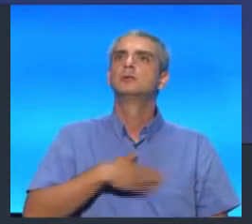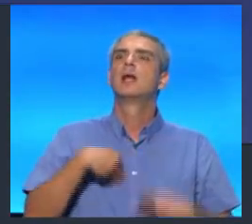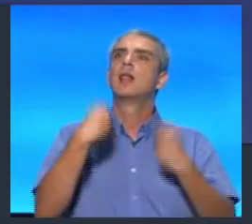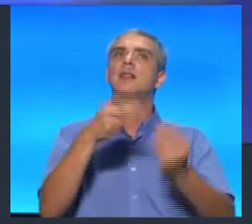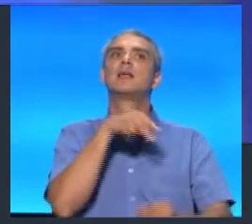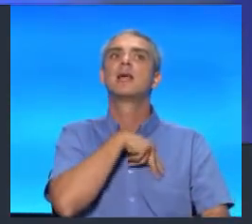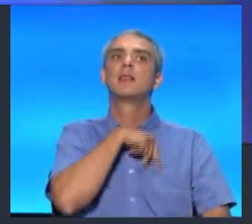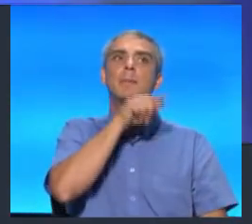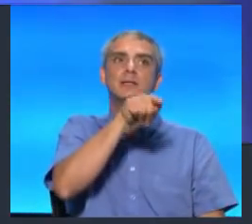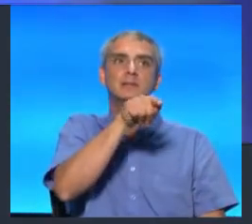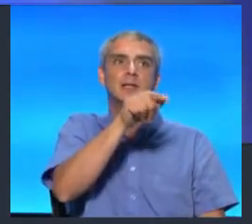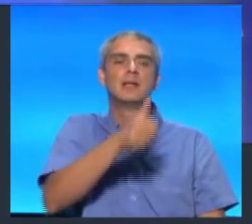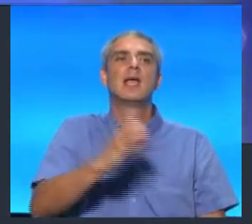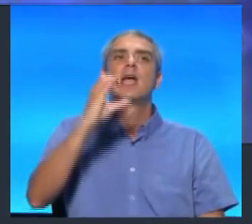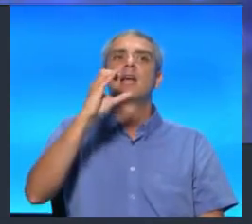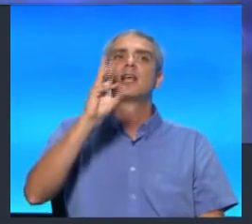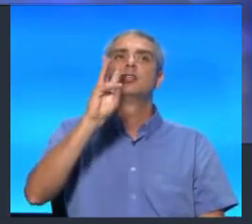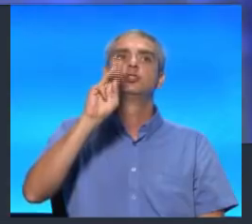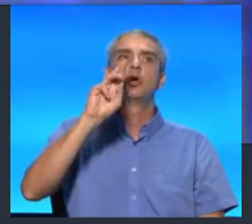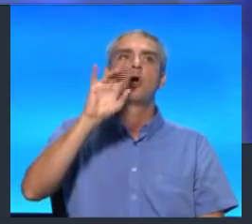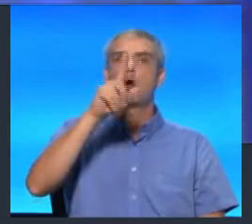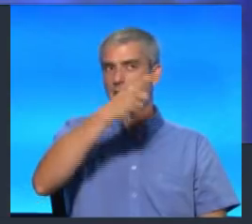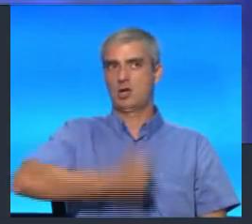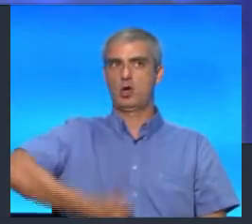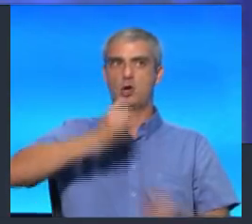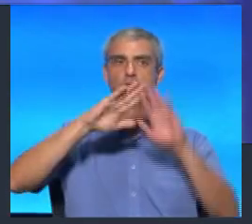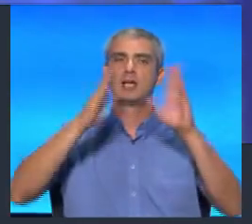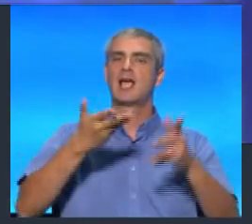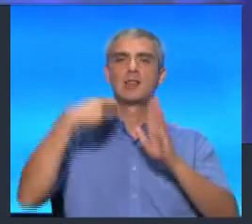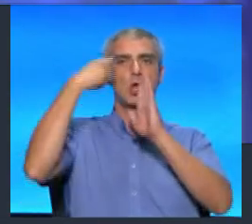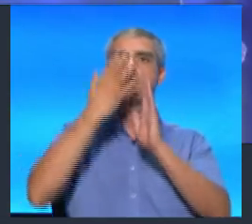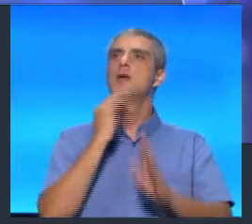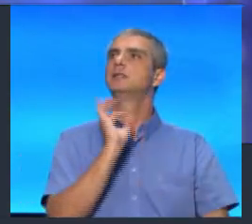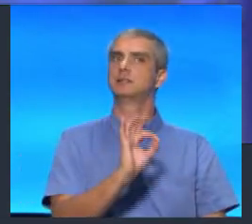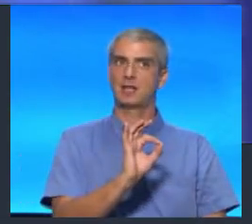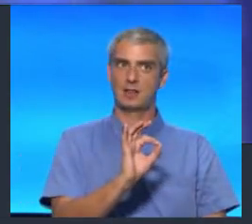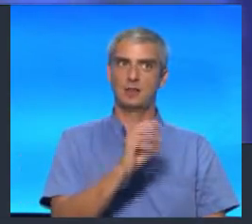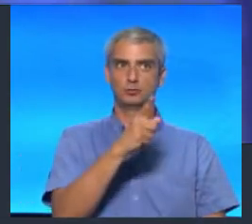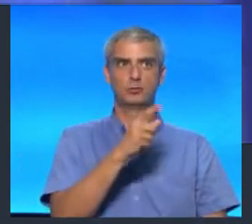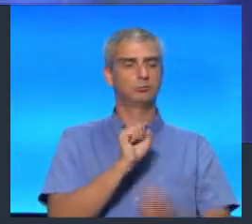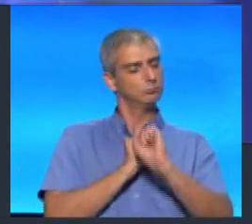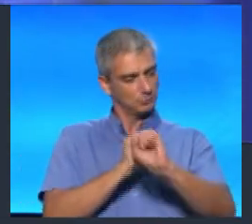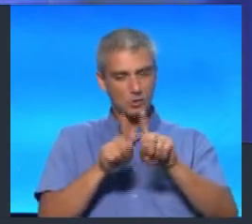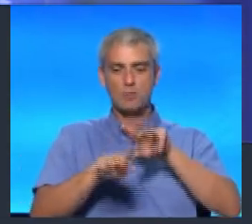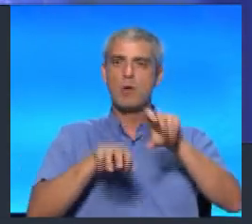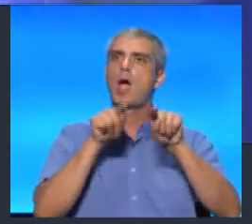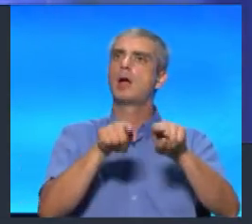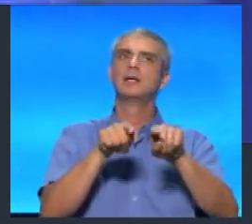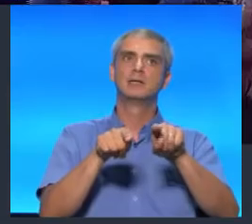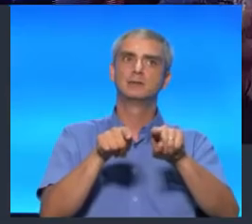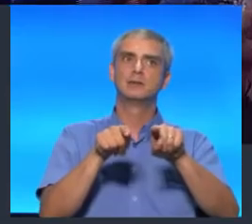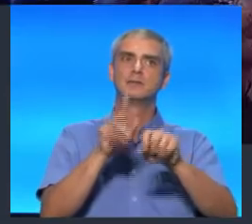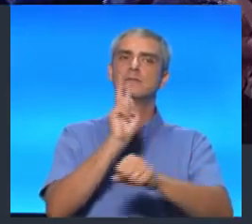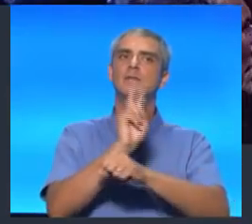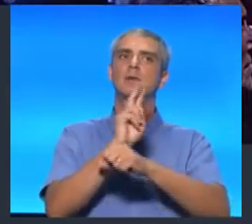award to Mr. Katriel Shchori, head of the Israel Film Fund, who stand like this lion and